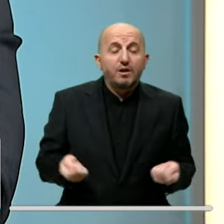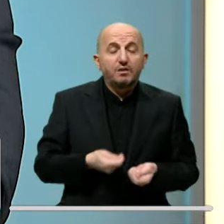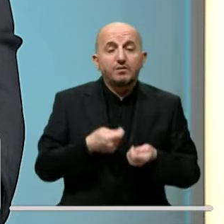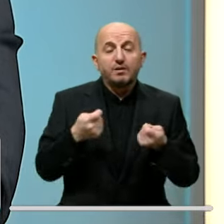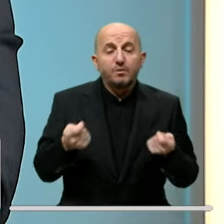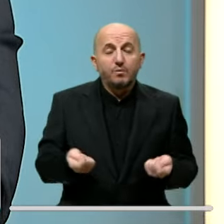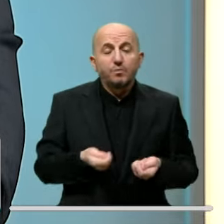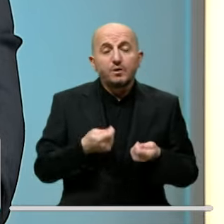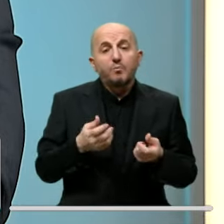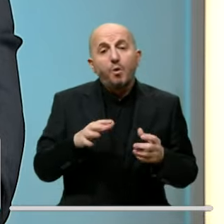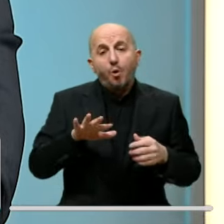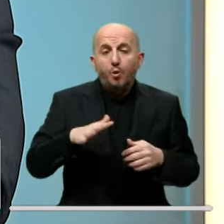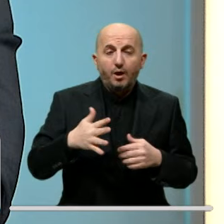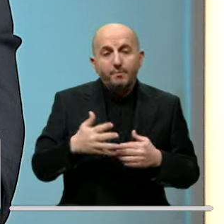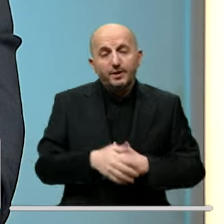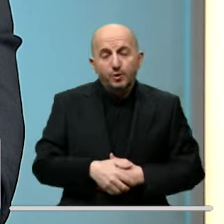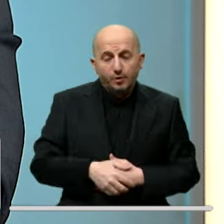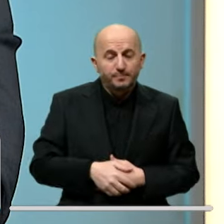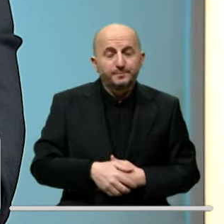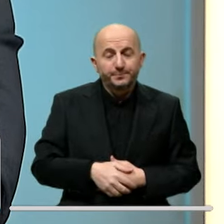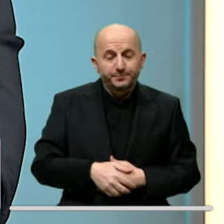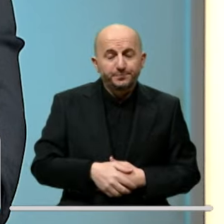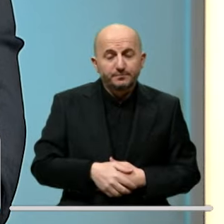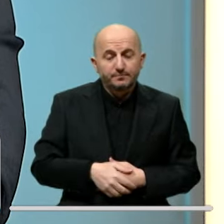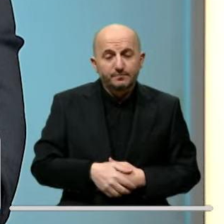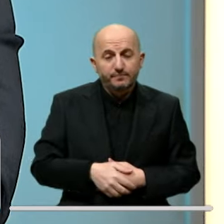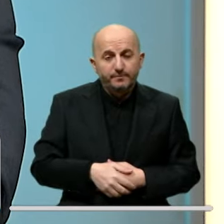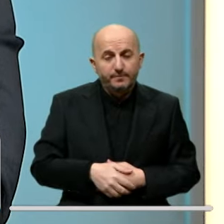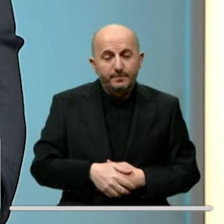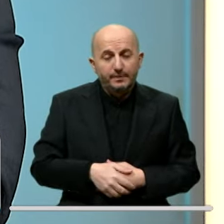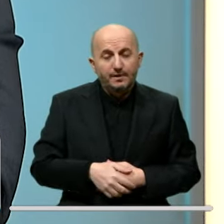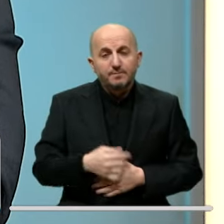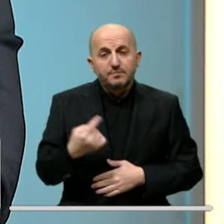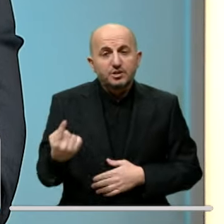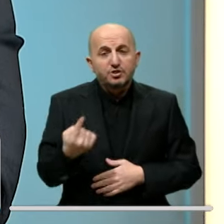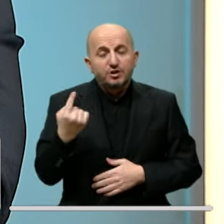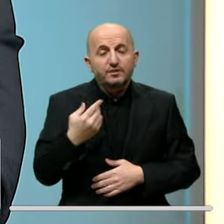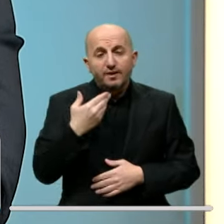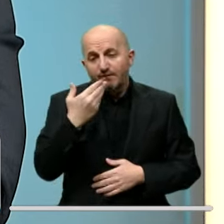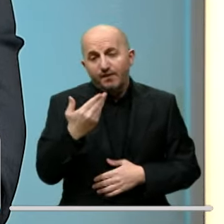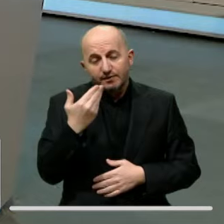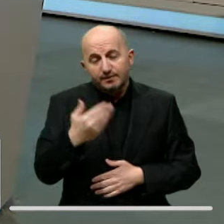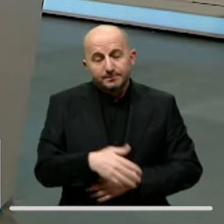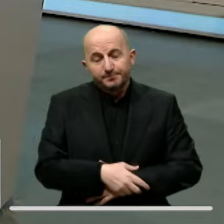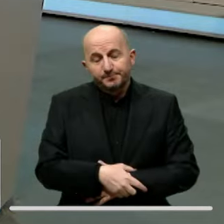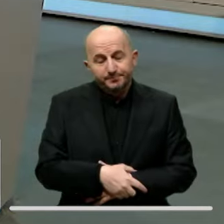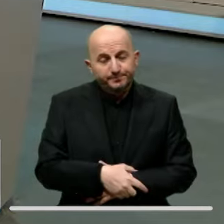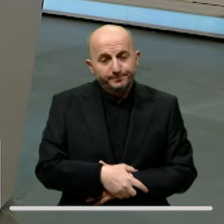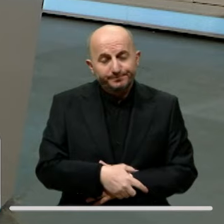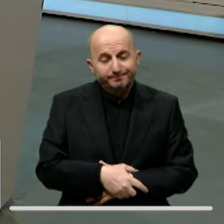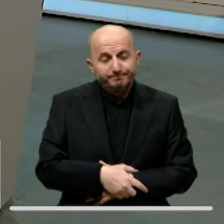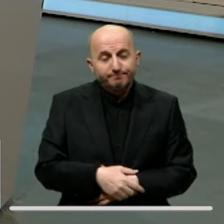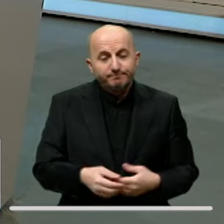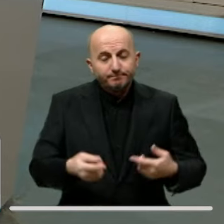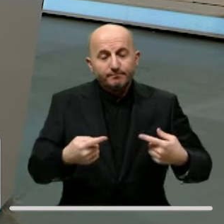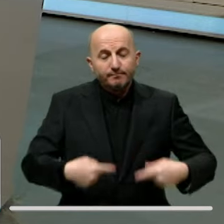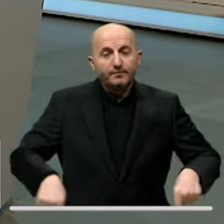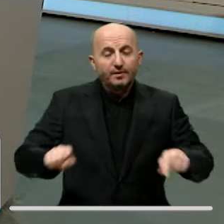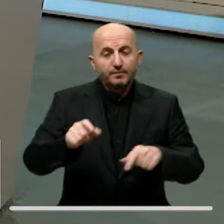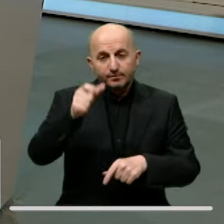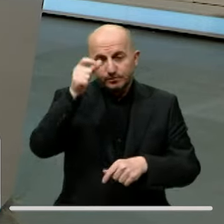uğraşmakla olabiliyor. Eyvallah. Bunu bir şey daha ifade edeyim izninizle. Estağfurullah hocam, buyurun. Bizim